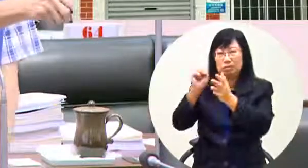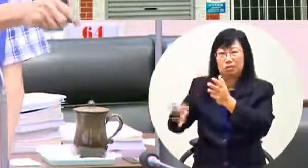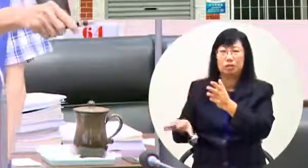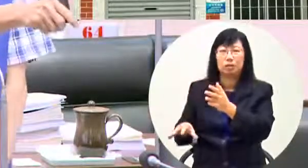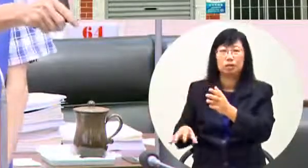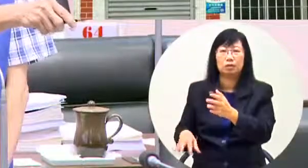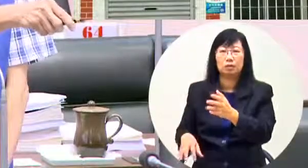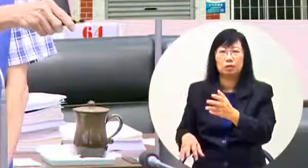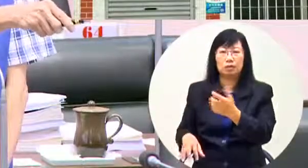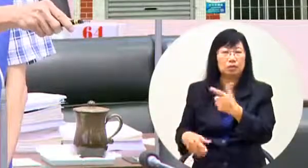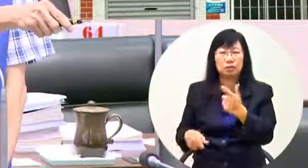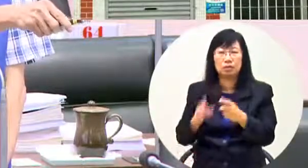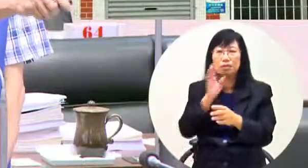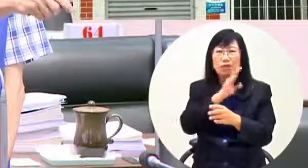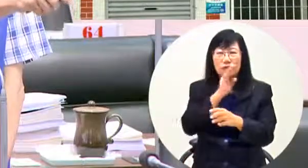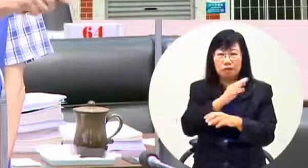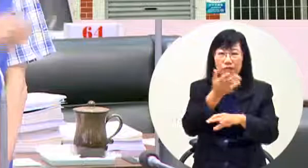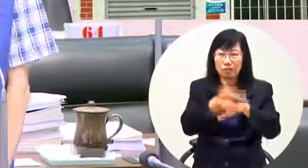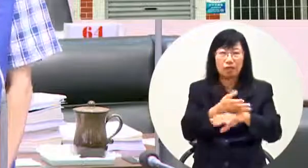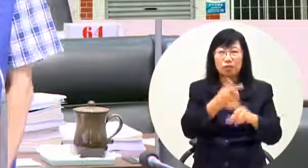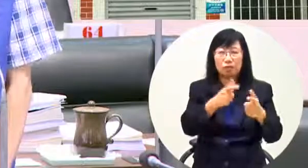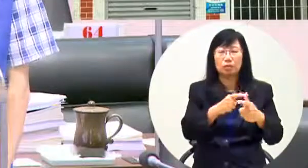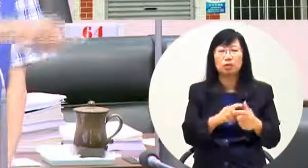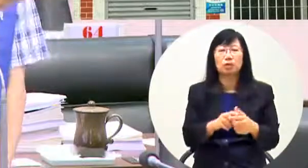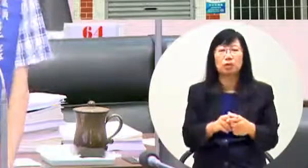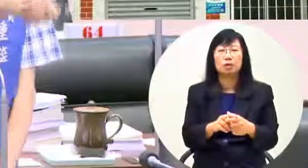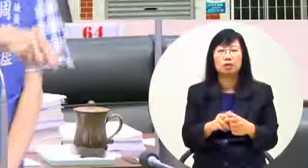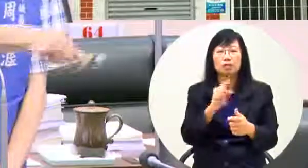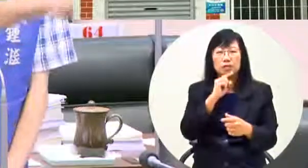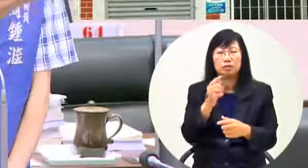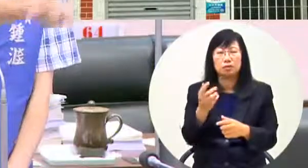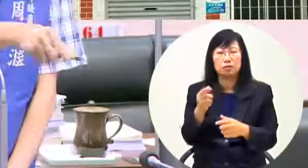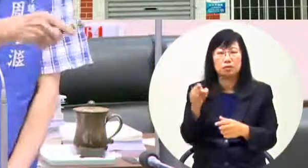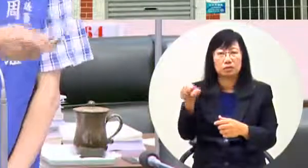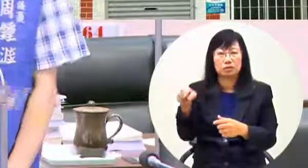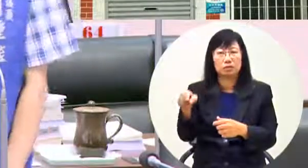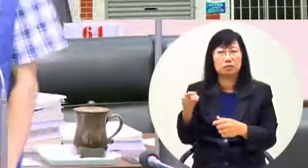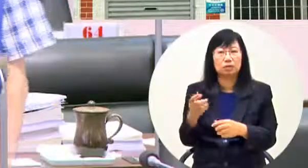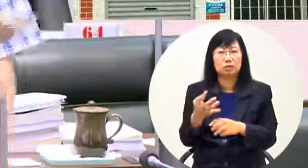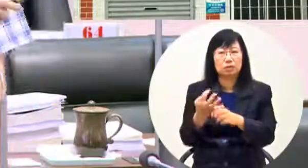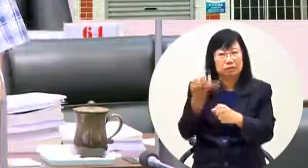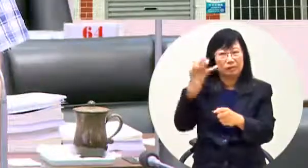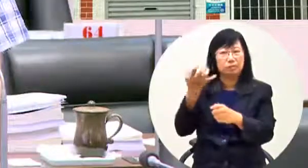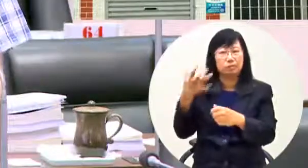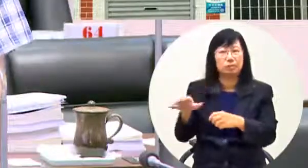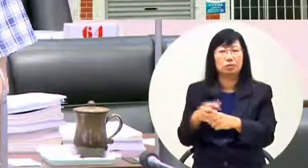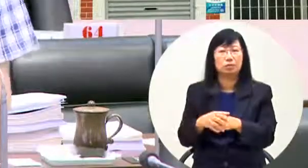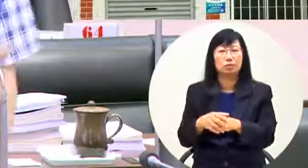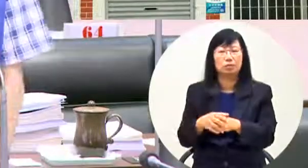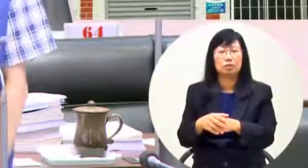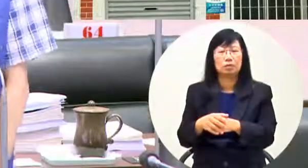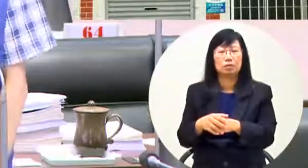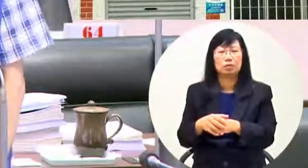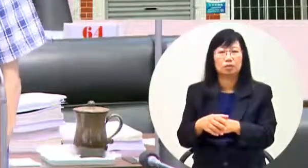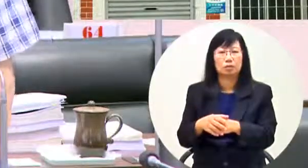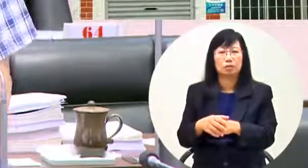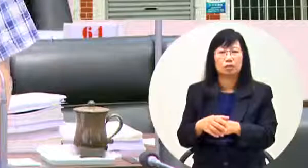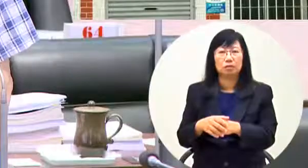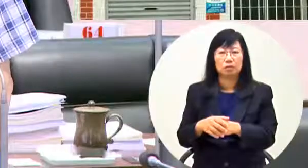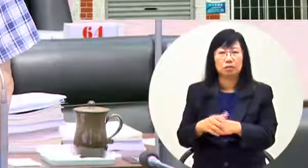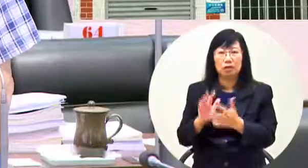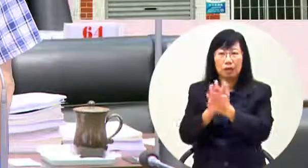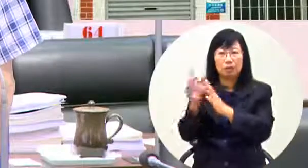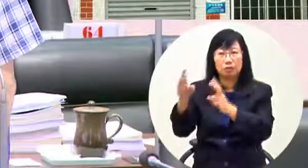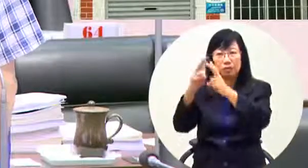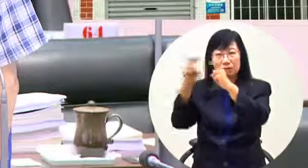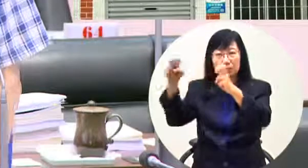前市长时代的，是各种规章讲的，他们现在的空间只剩这，而且是庙的庙场，这个也不是你们被检